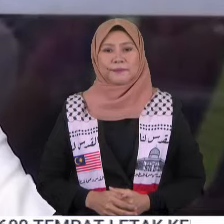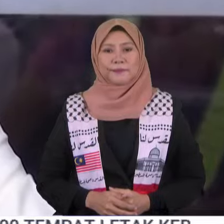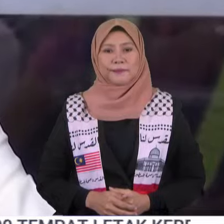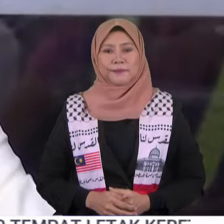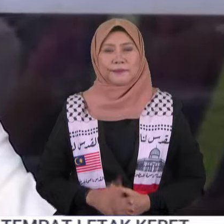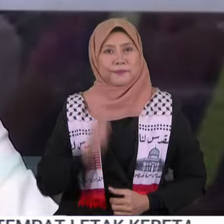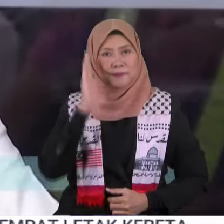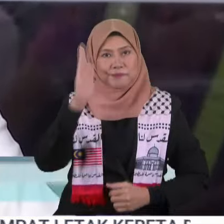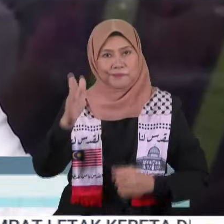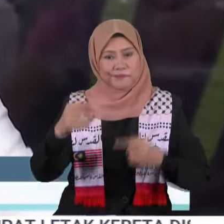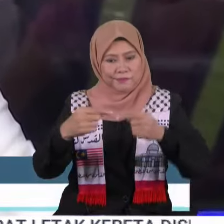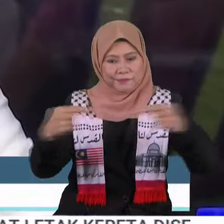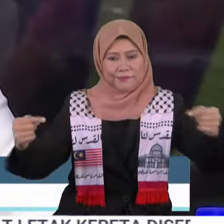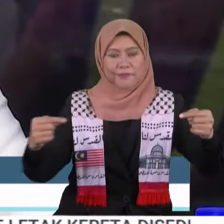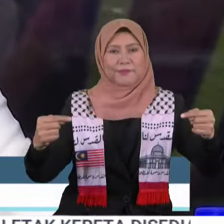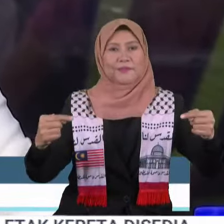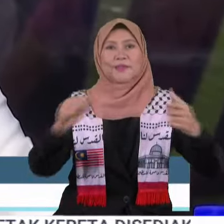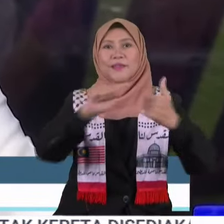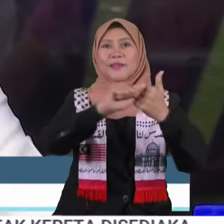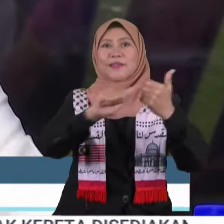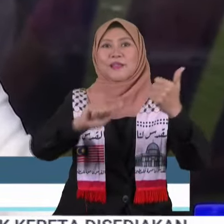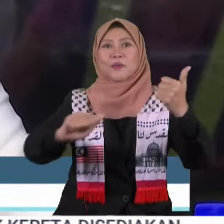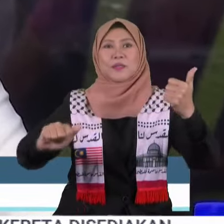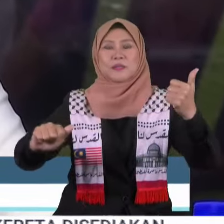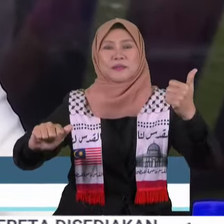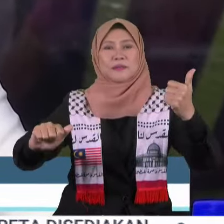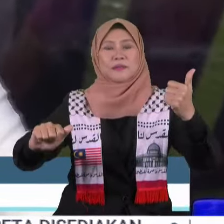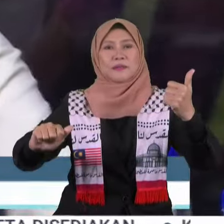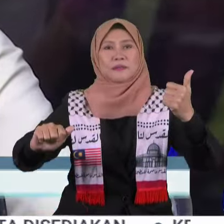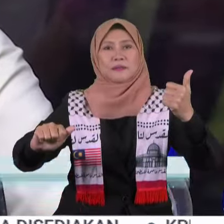Ia akan diputuskan oleh